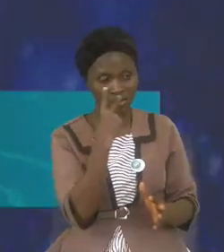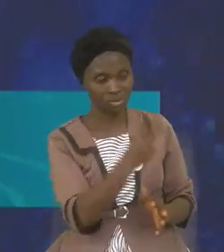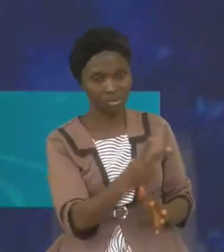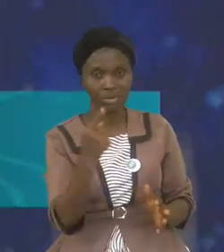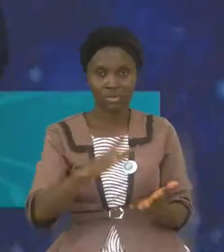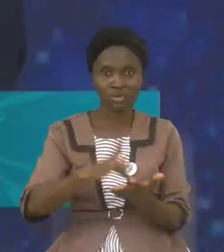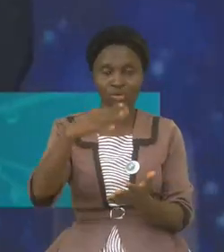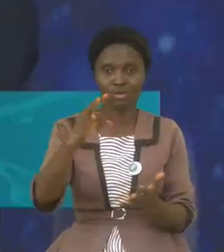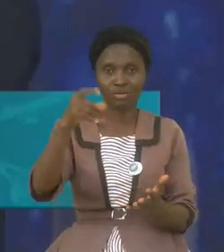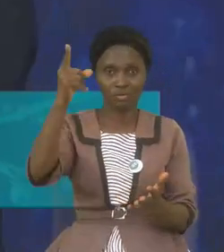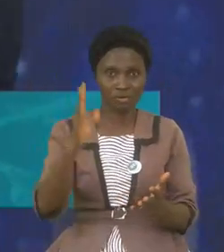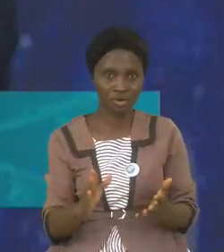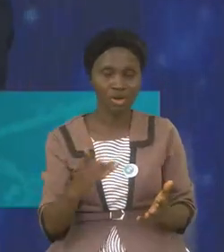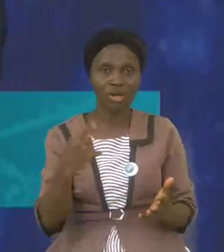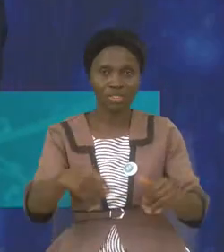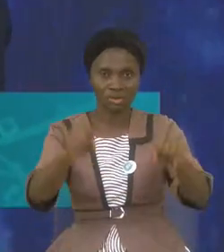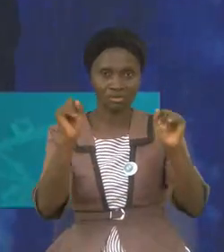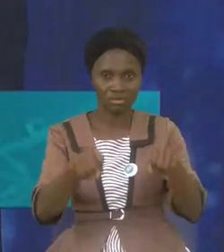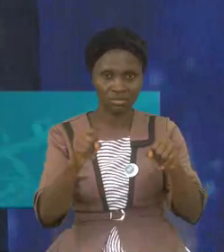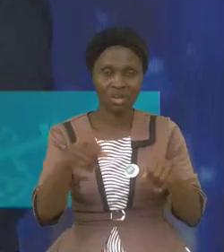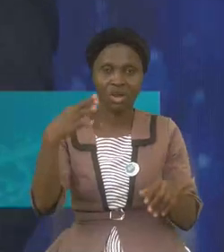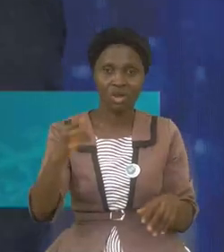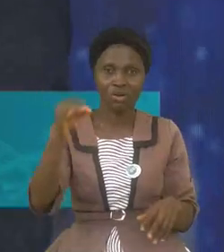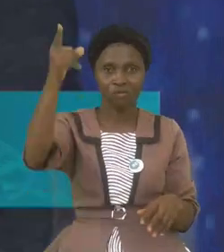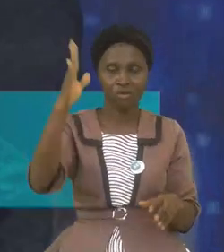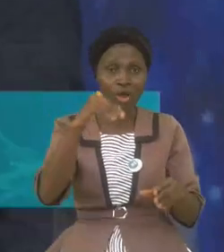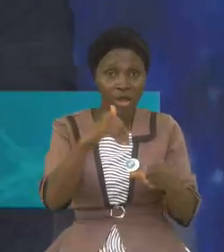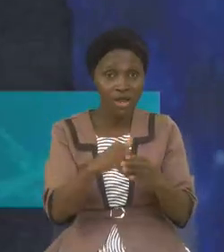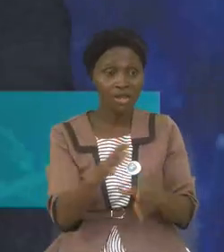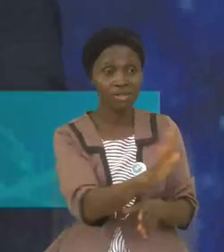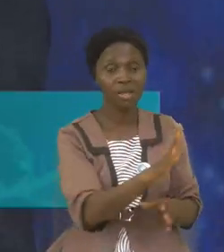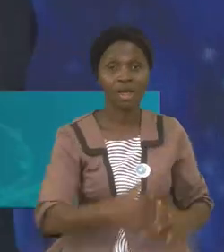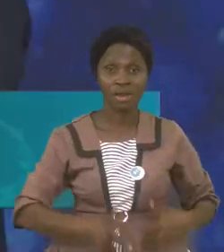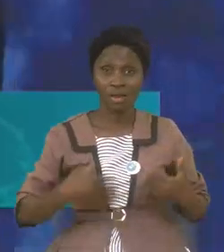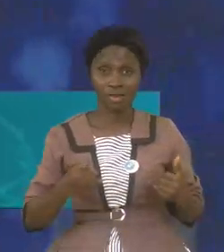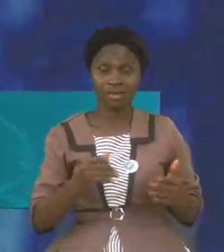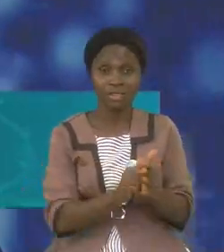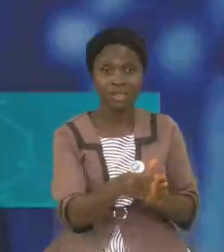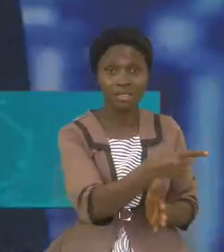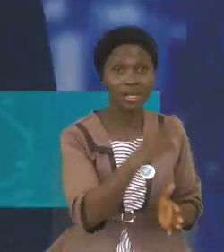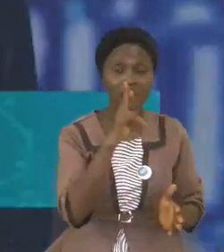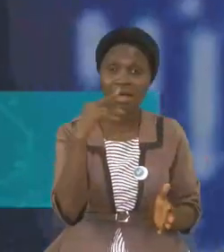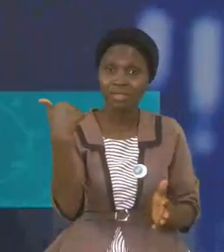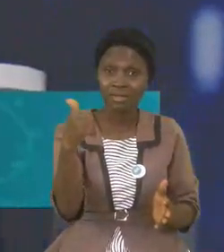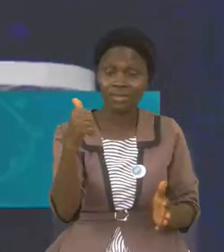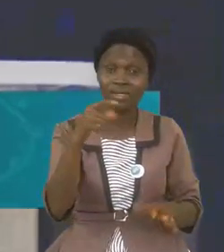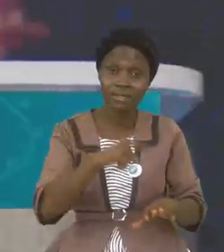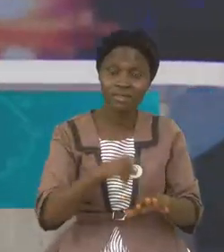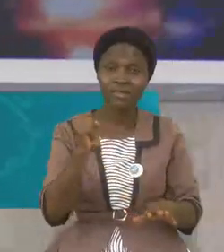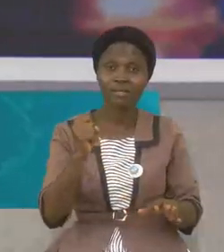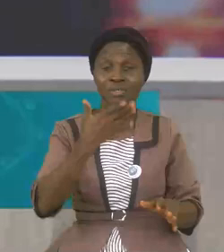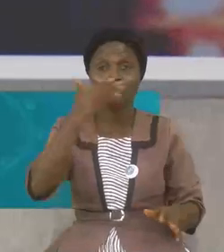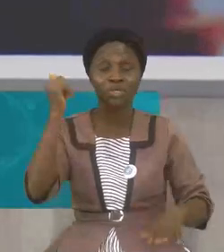Lui-même a vu la gloire de Dieu, la puissance de Dieu, la capacité de Dieu dans leur